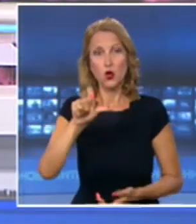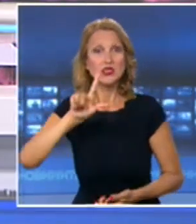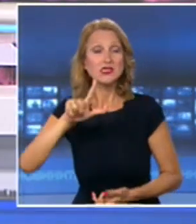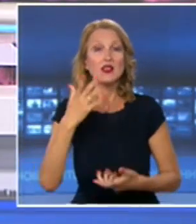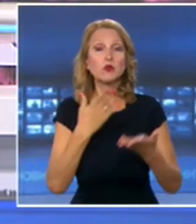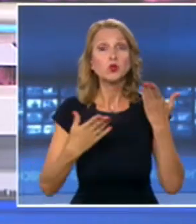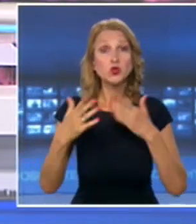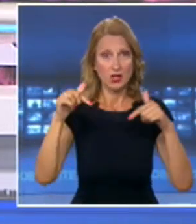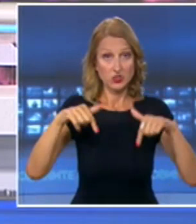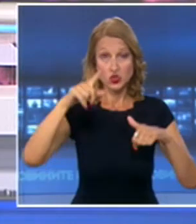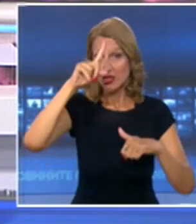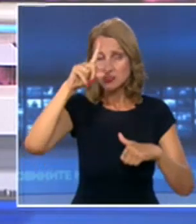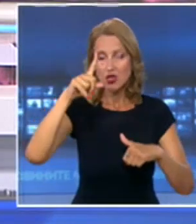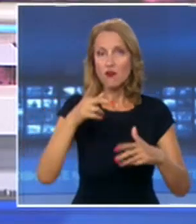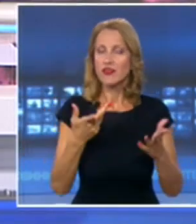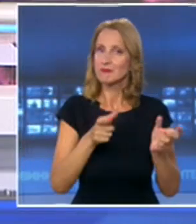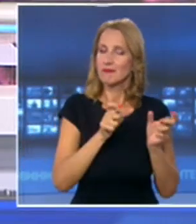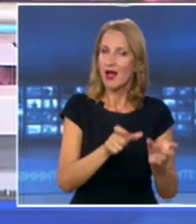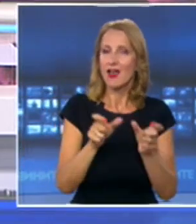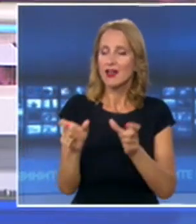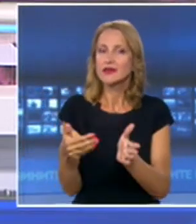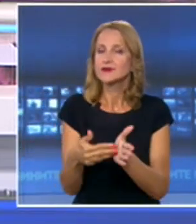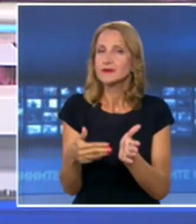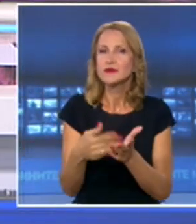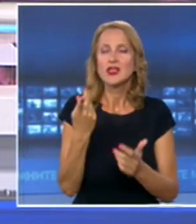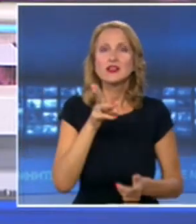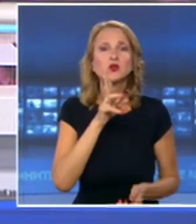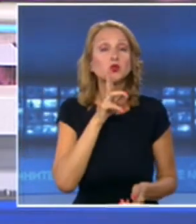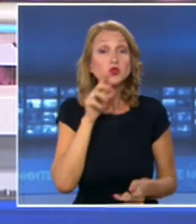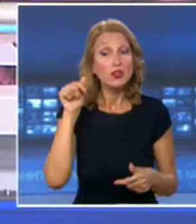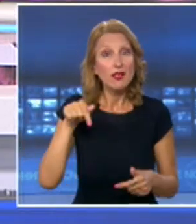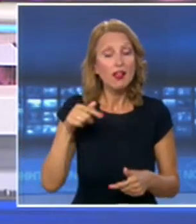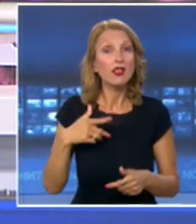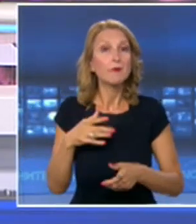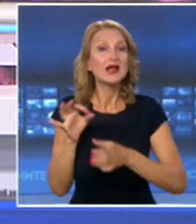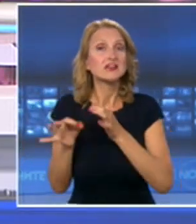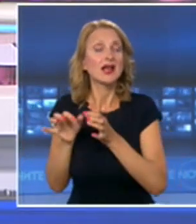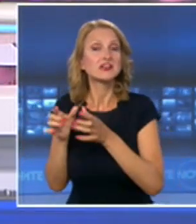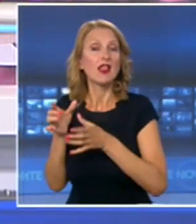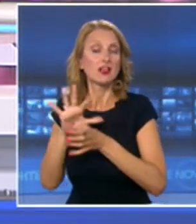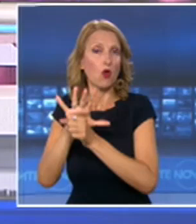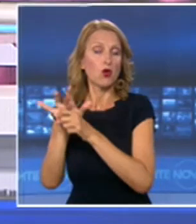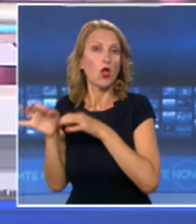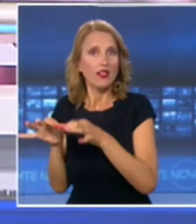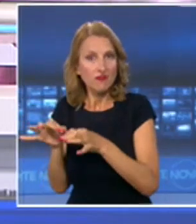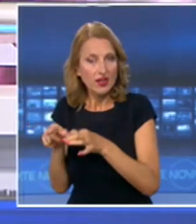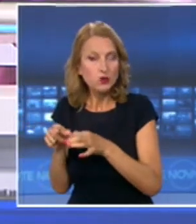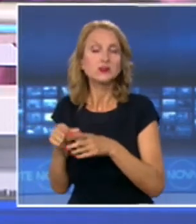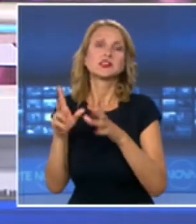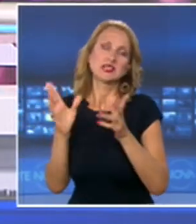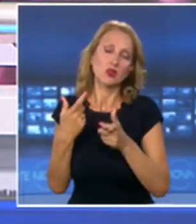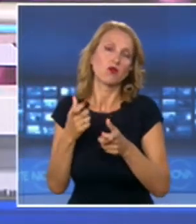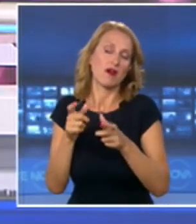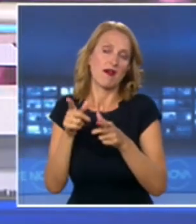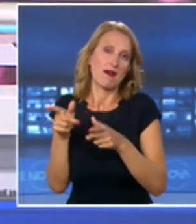До там се стигна, след като стана ясно, че учител, заразен с коронавируса, е провел уроци с децата през последните 2 дни. У нас